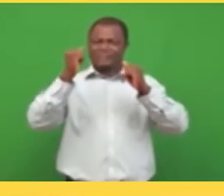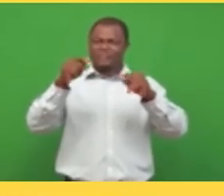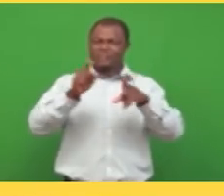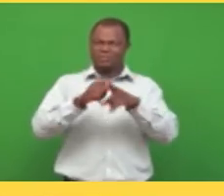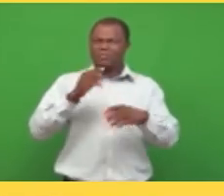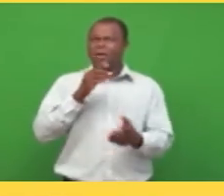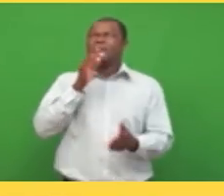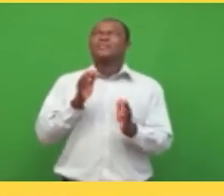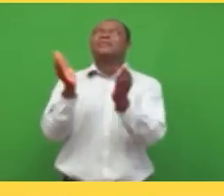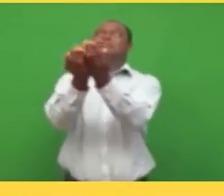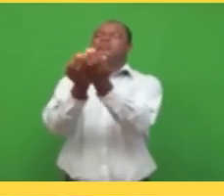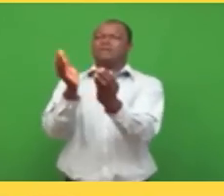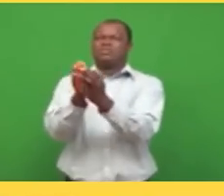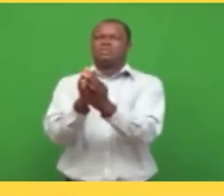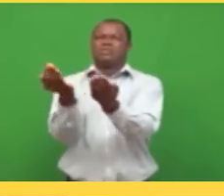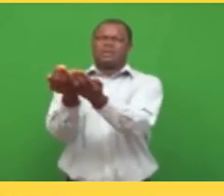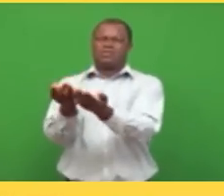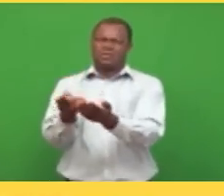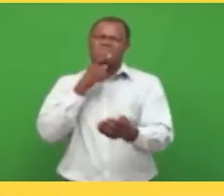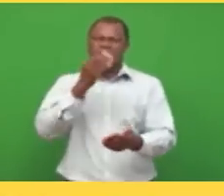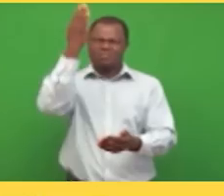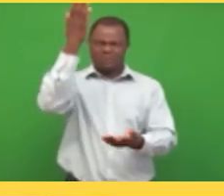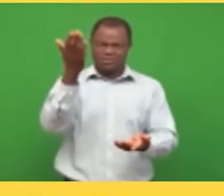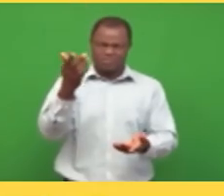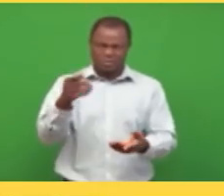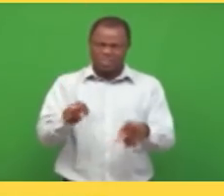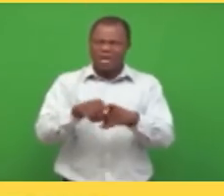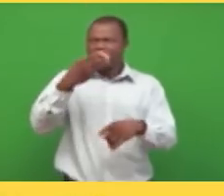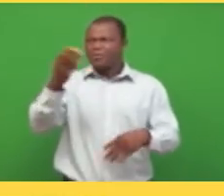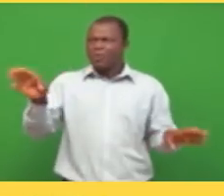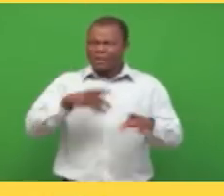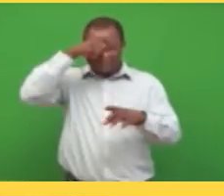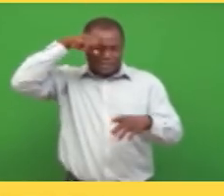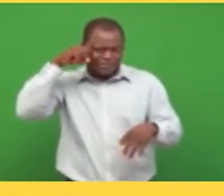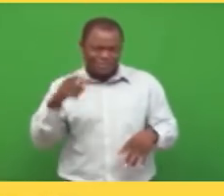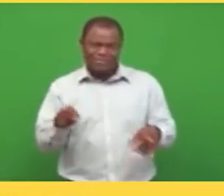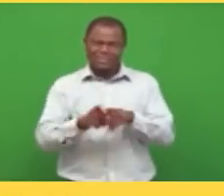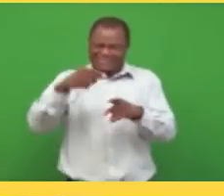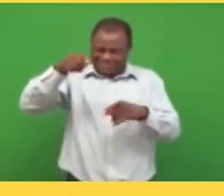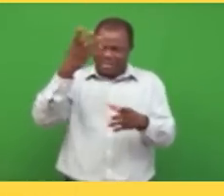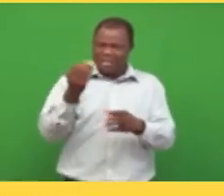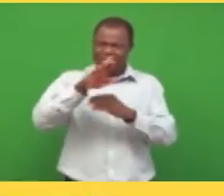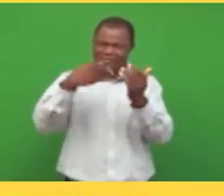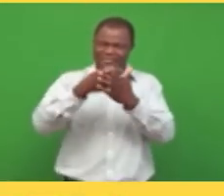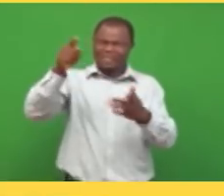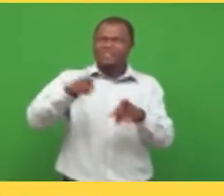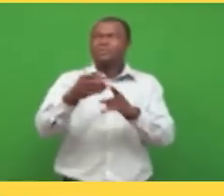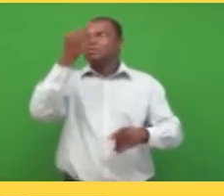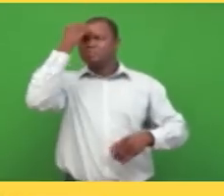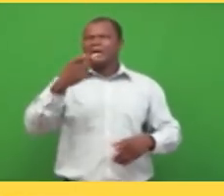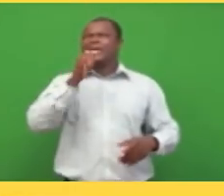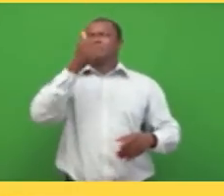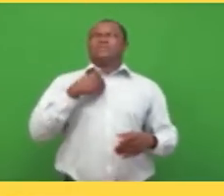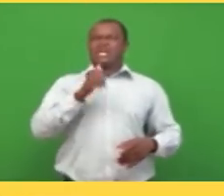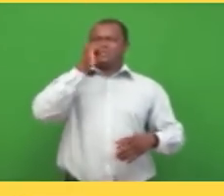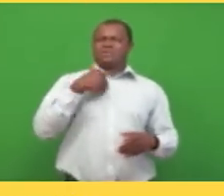chomunhu uzogumbuka nepasipo iwewe wega zvishandire udyevo musazoti vakazvishandira vakazvibudira ziya ravo ndomogumbukirazve imi